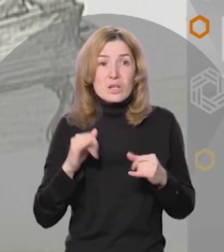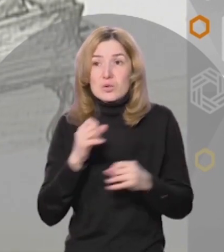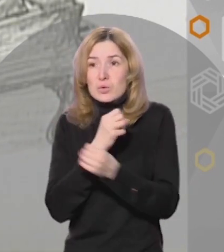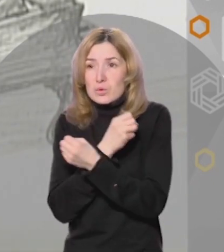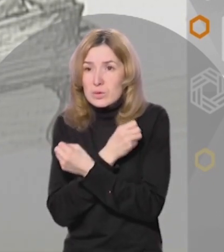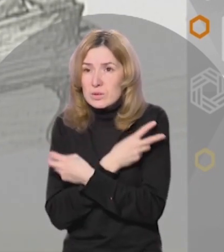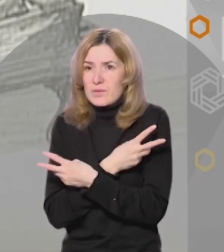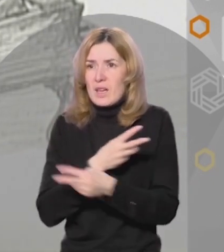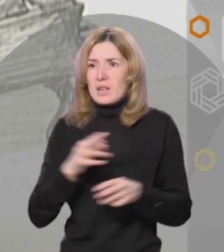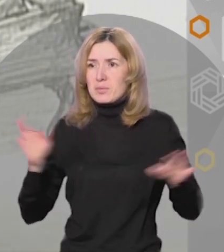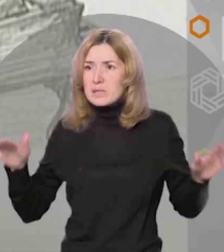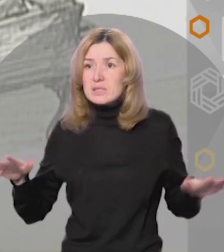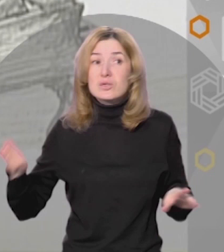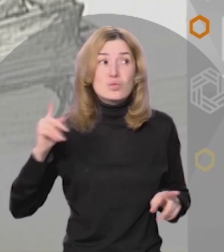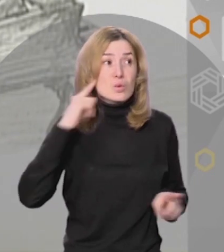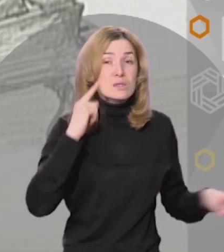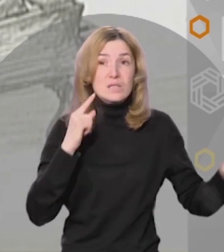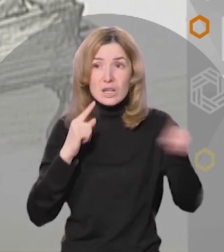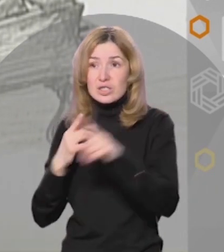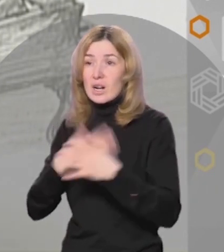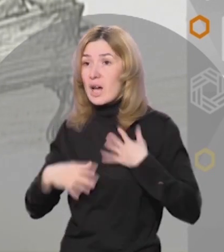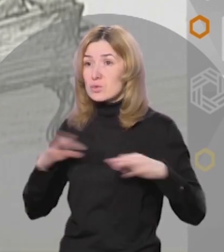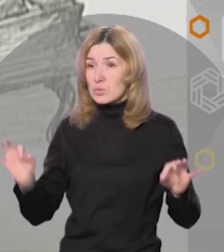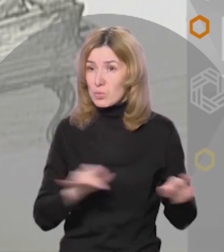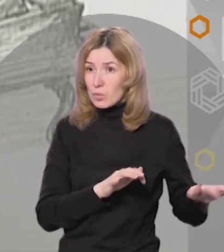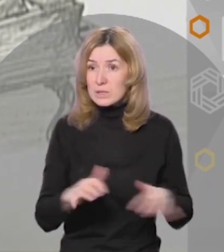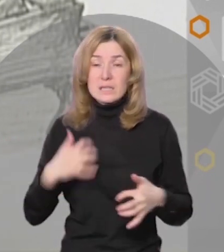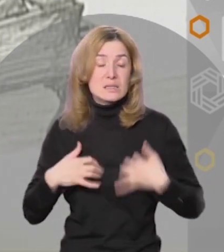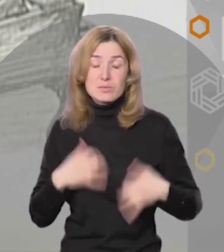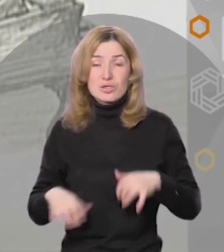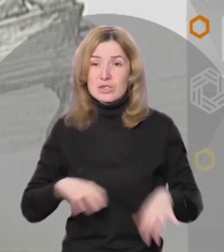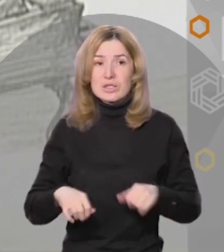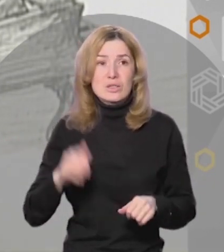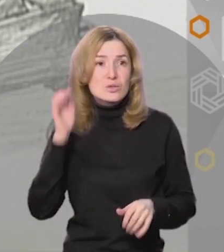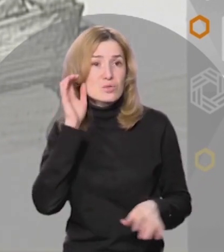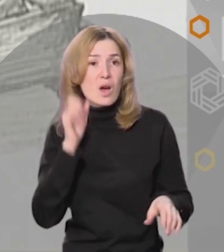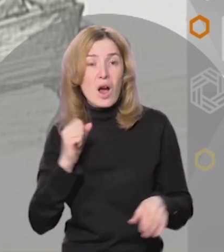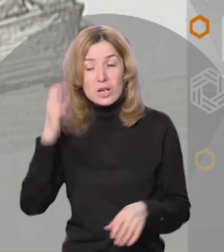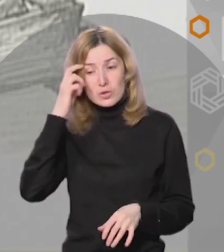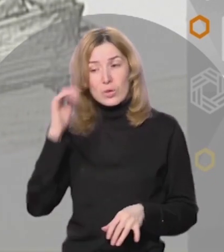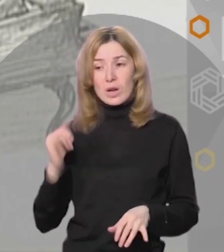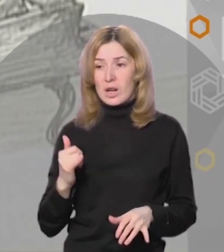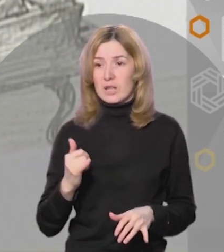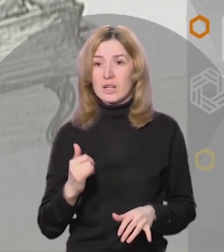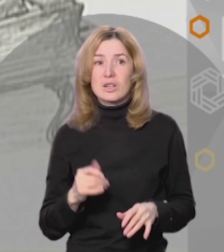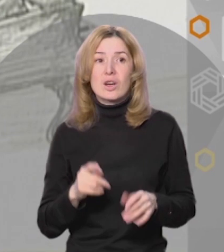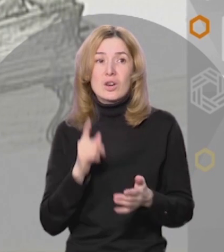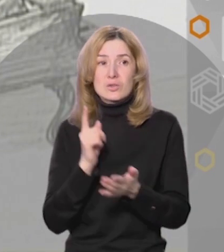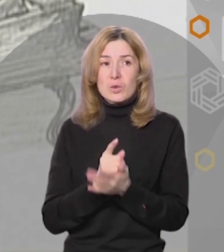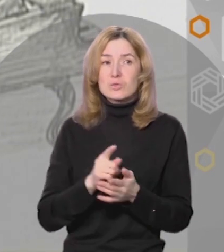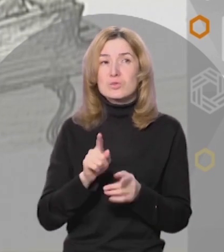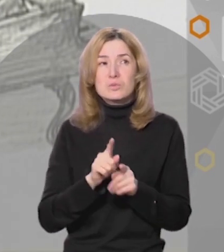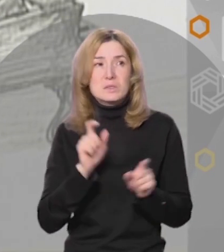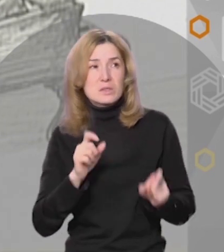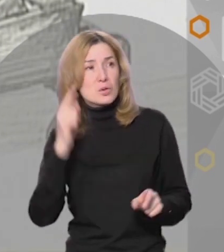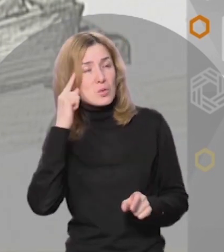друзья-звери, птицы, все, кто слышал радостную мелодию, спешили к ним. А черный карандашик слушал и